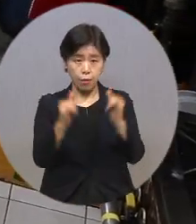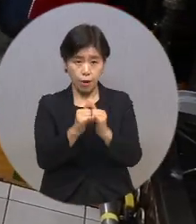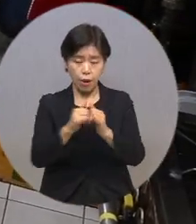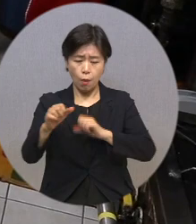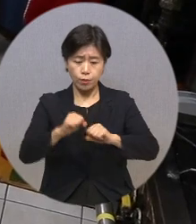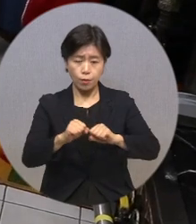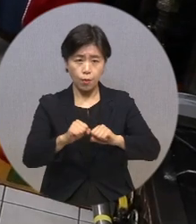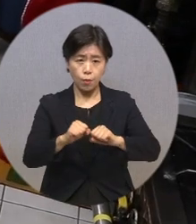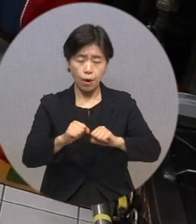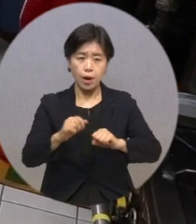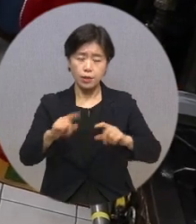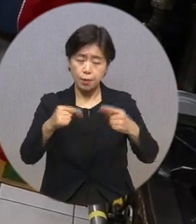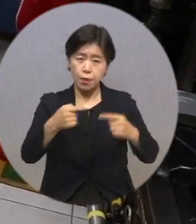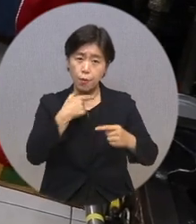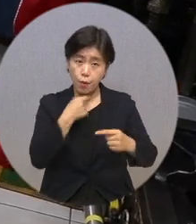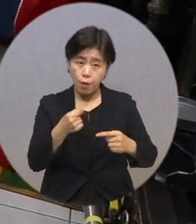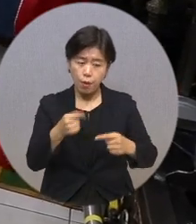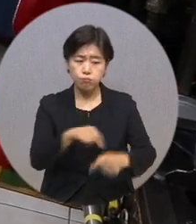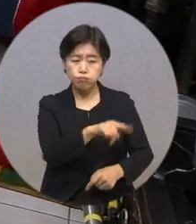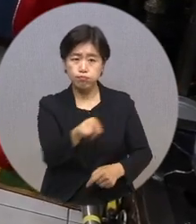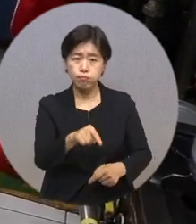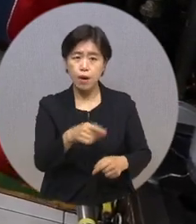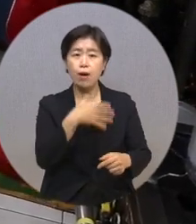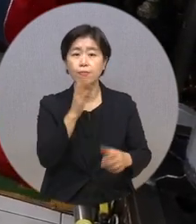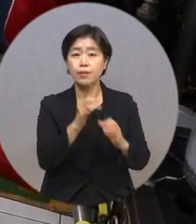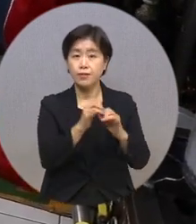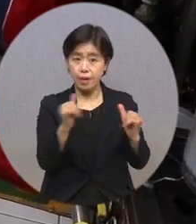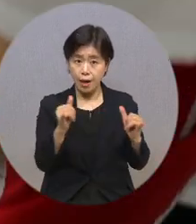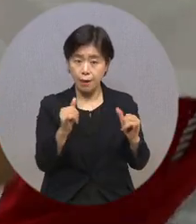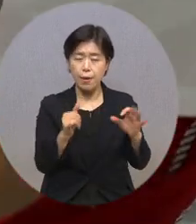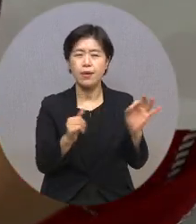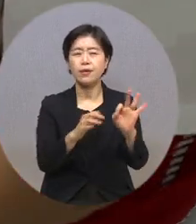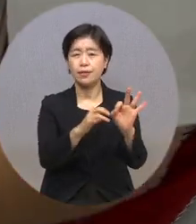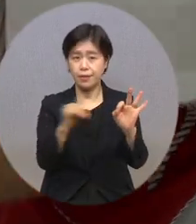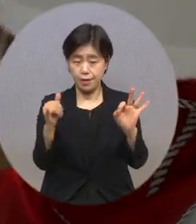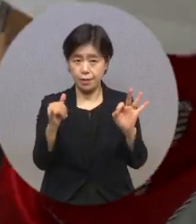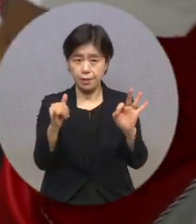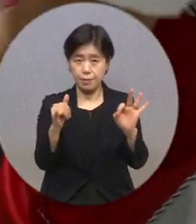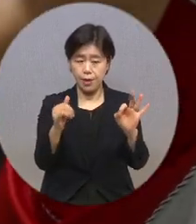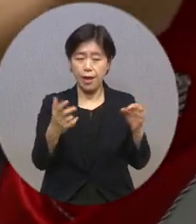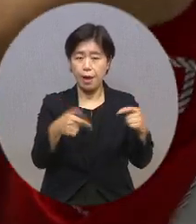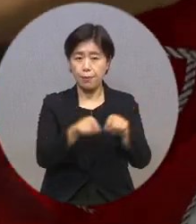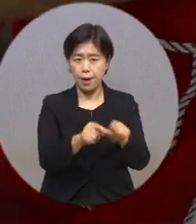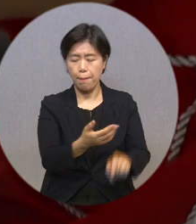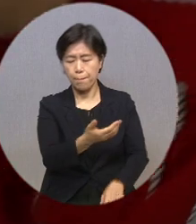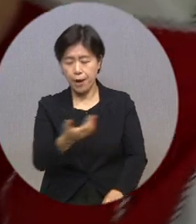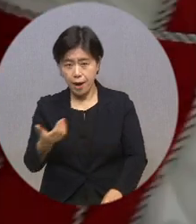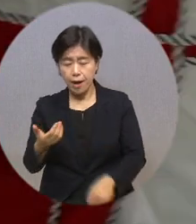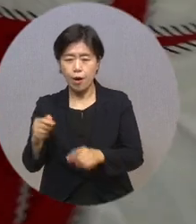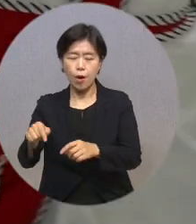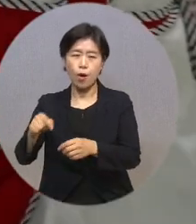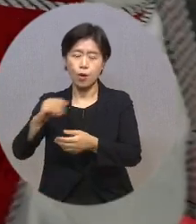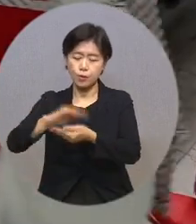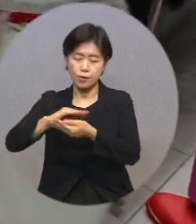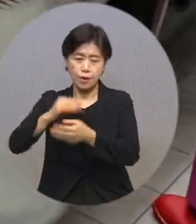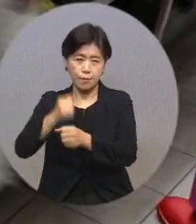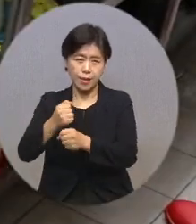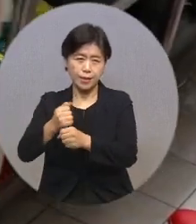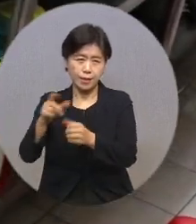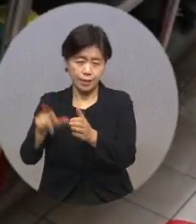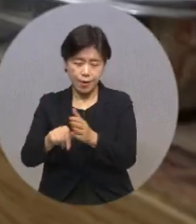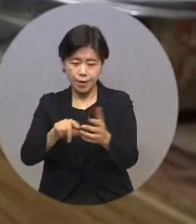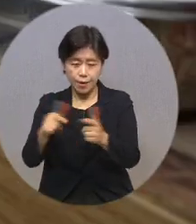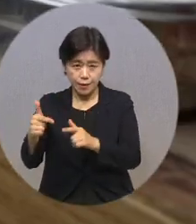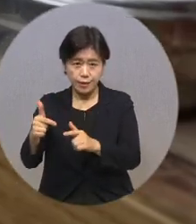원하는 어르신들의 소득 창출을 위해 지역 내 어르신 10명에게 도시락 제작을 맡겨 생활에 도움을